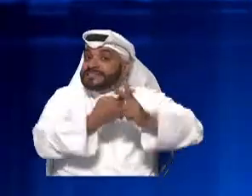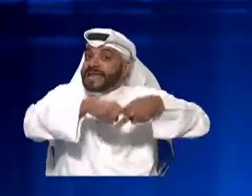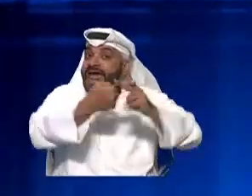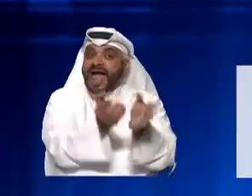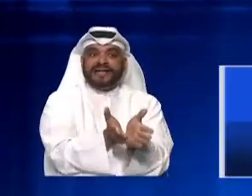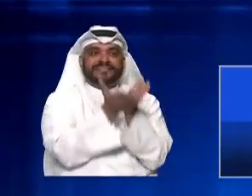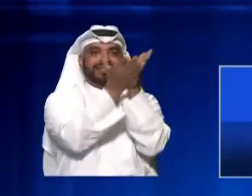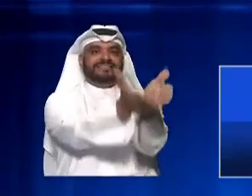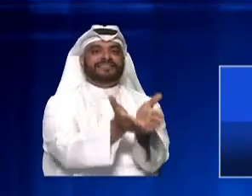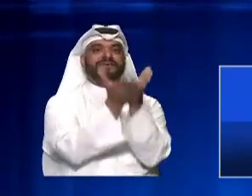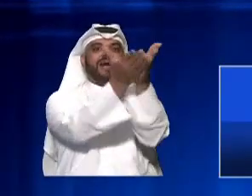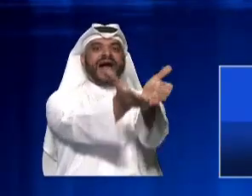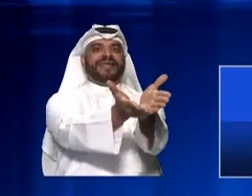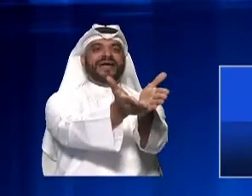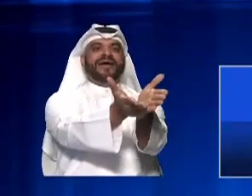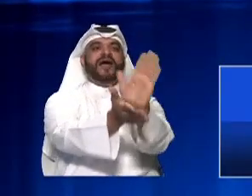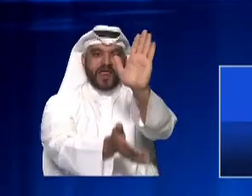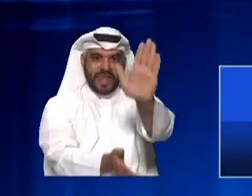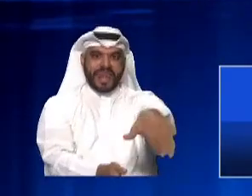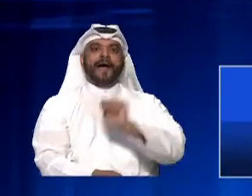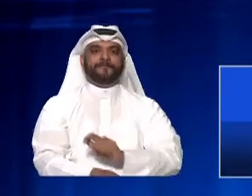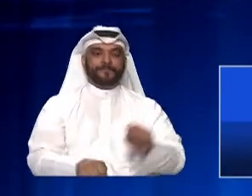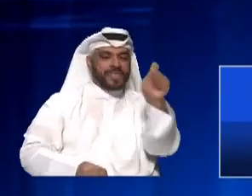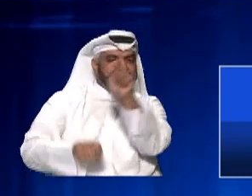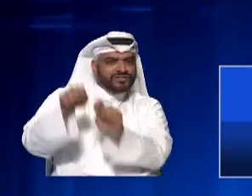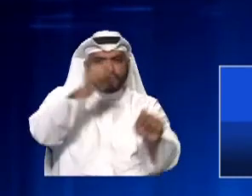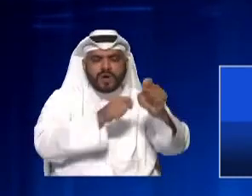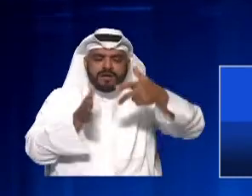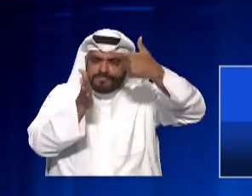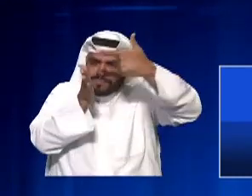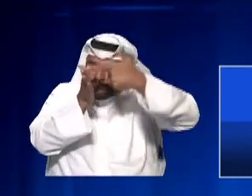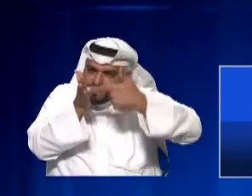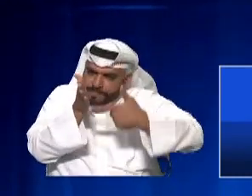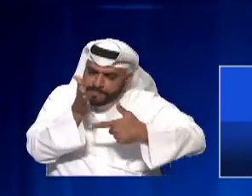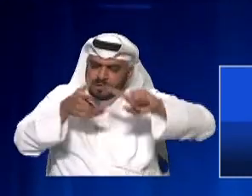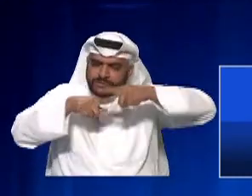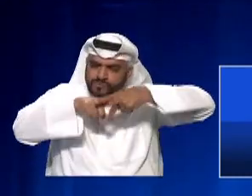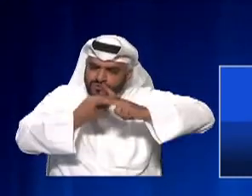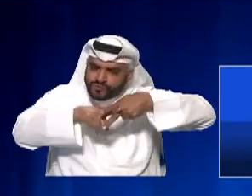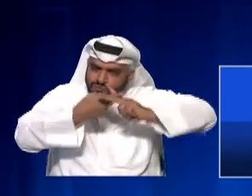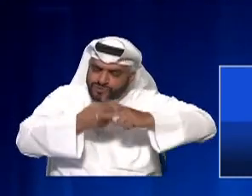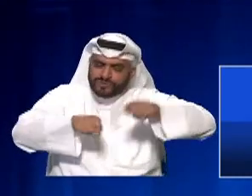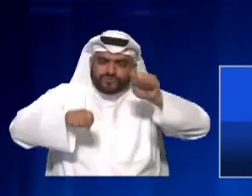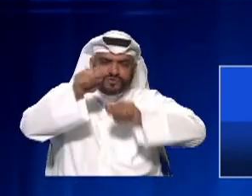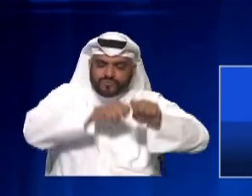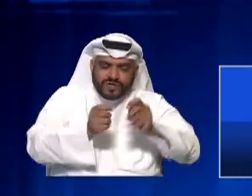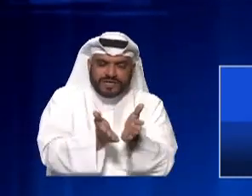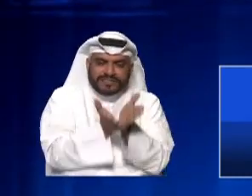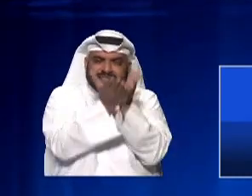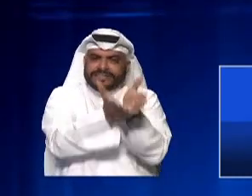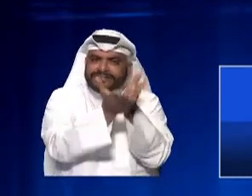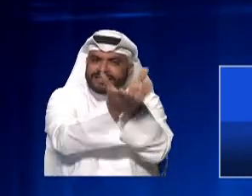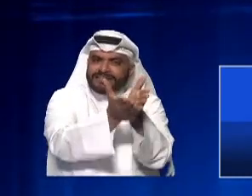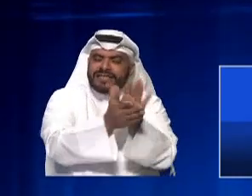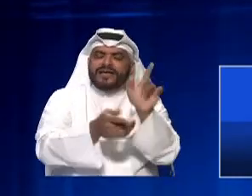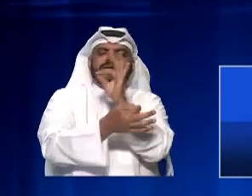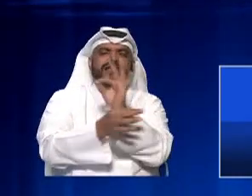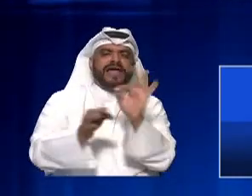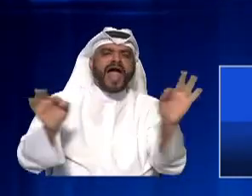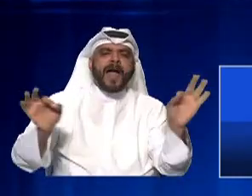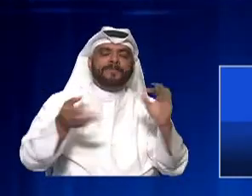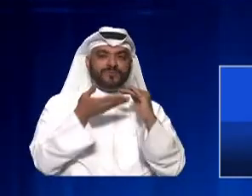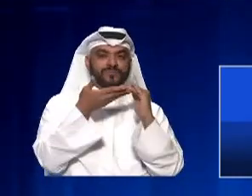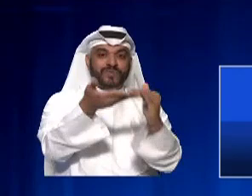4,900,000 دينار كويتي، وذلك لتنفيذ أعمال صيانة وإصلاح معدات المساندة وزوارق القوى البحرية، وذلك